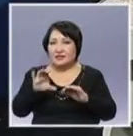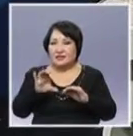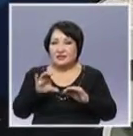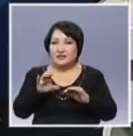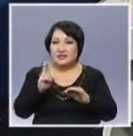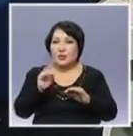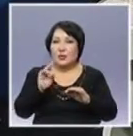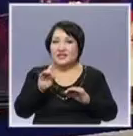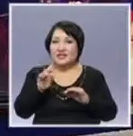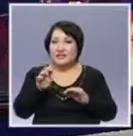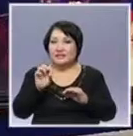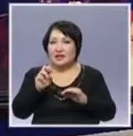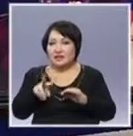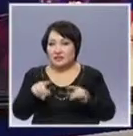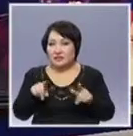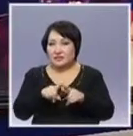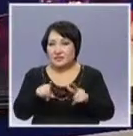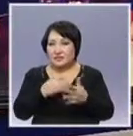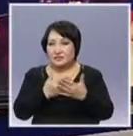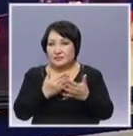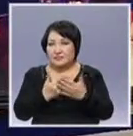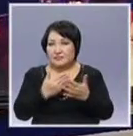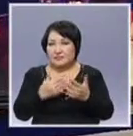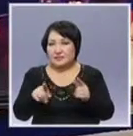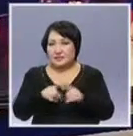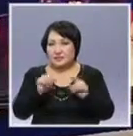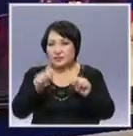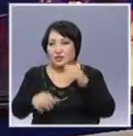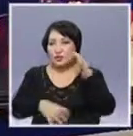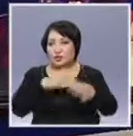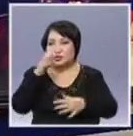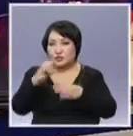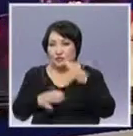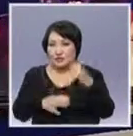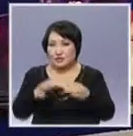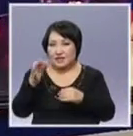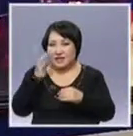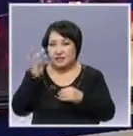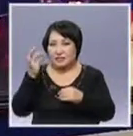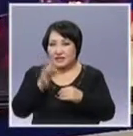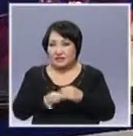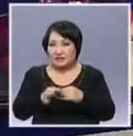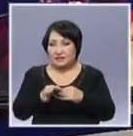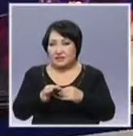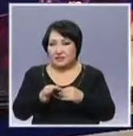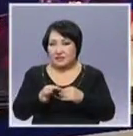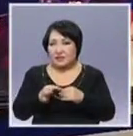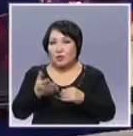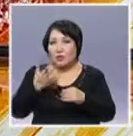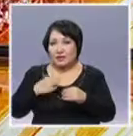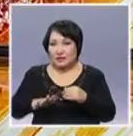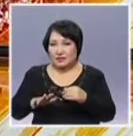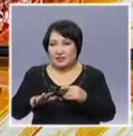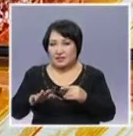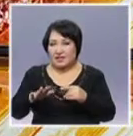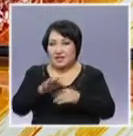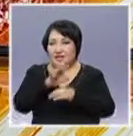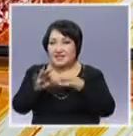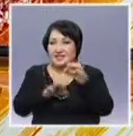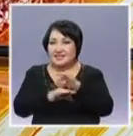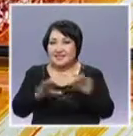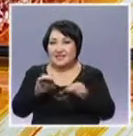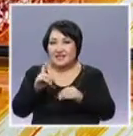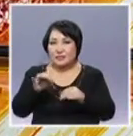трансконтиненталдық деп айтсақ та болады, мысалы дүниежүзілік тәжірибелерді қолданып жаңағы схемалар жасайтын мекемелер